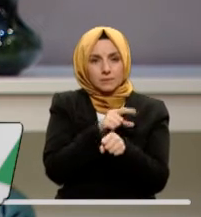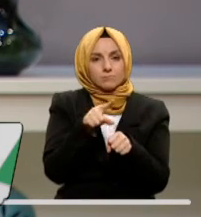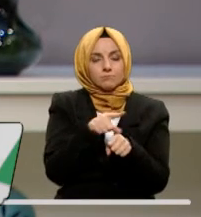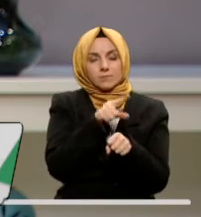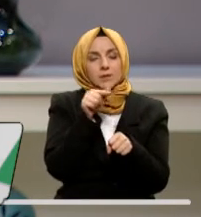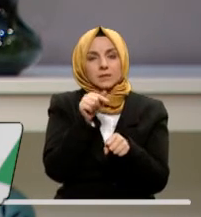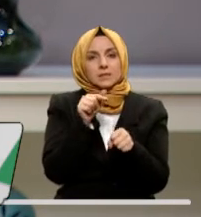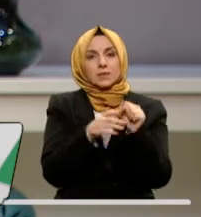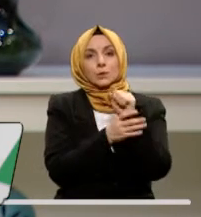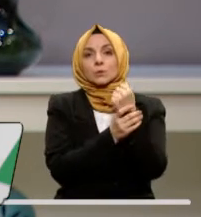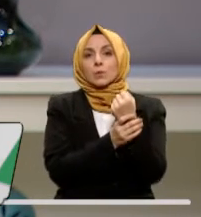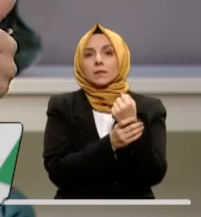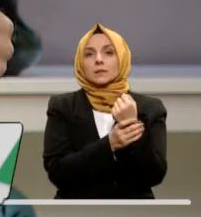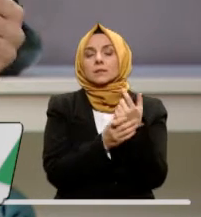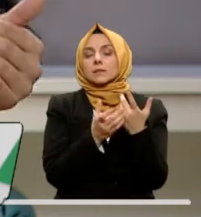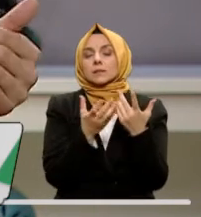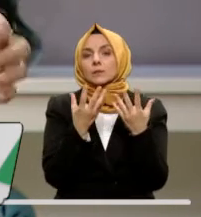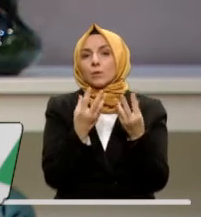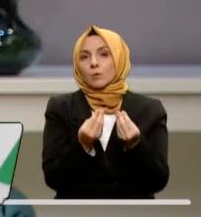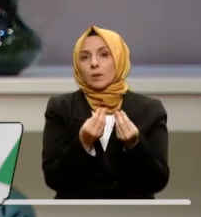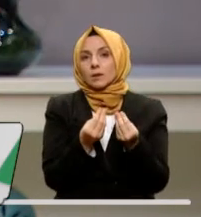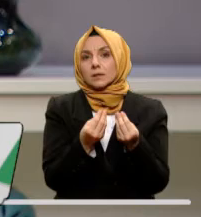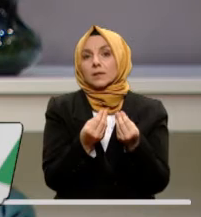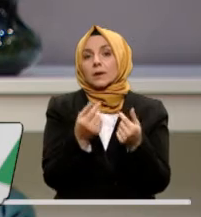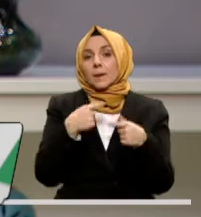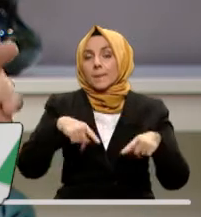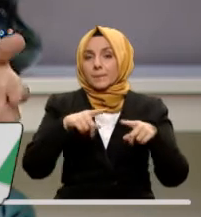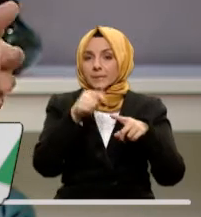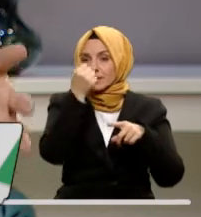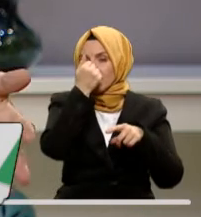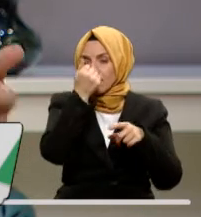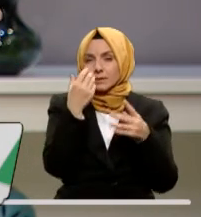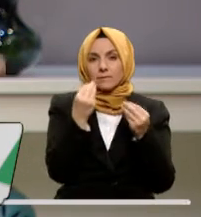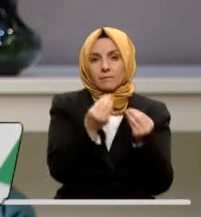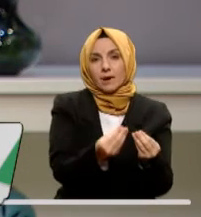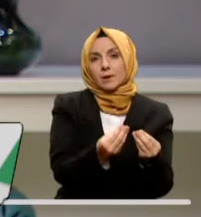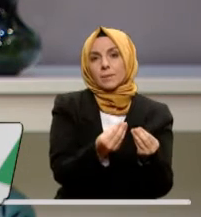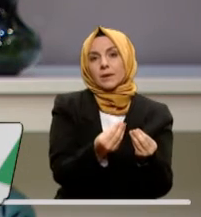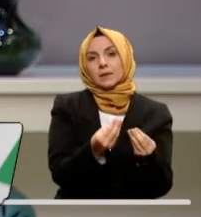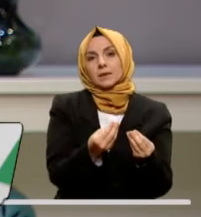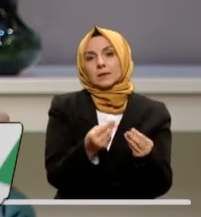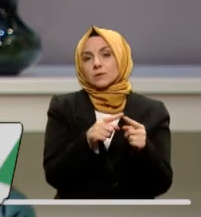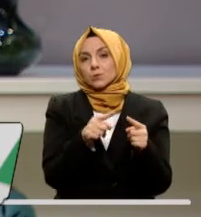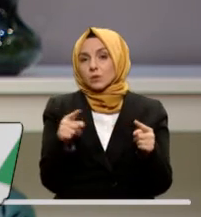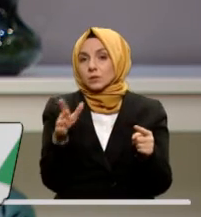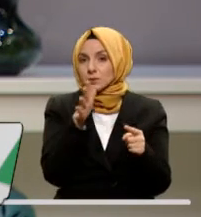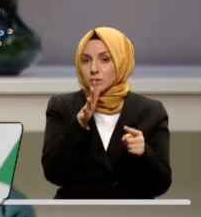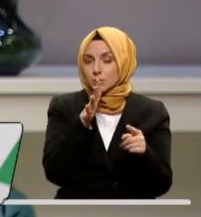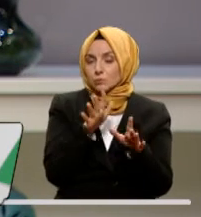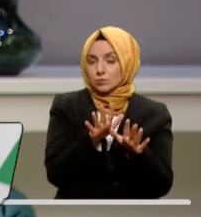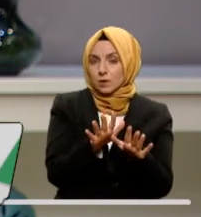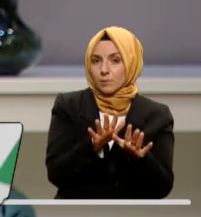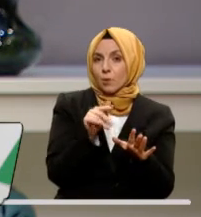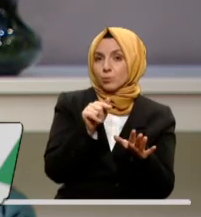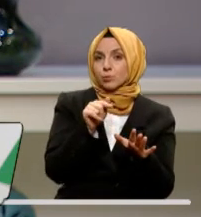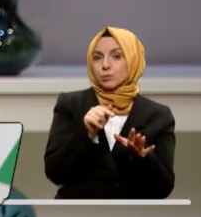alanınız Biz daha ziyade hani böyle gidip kan verme sürecini biliyoruz ama arkada çok ciddi çok profesyonelce bir emekli hizmet de var